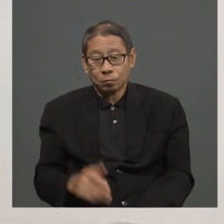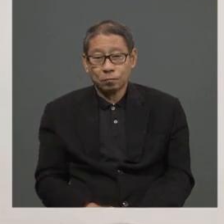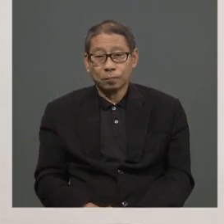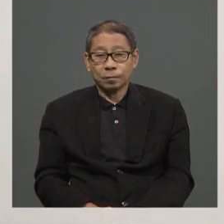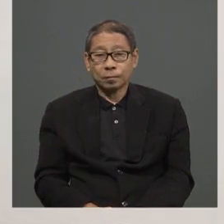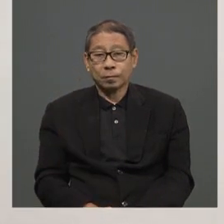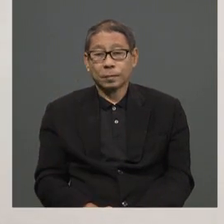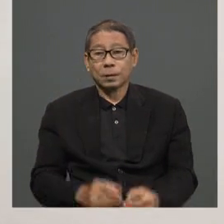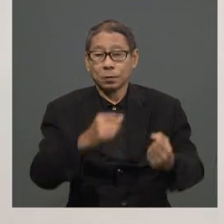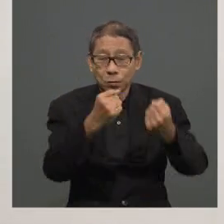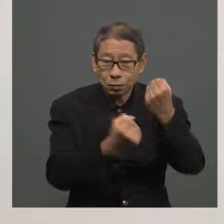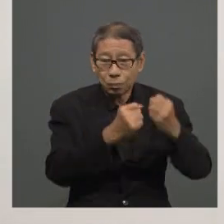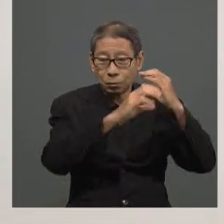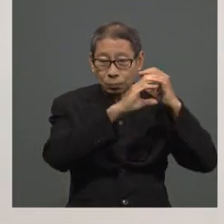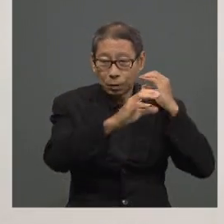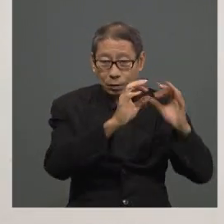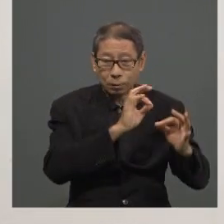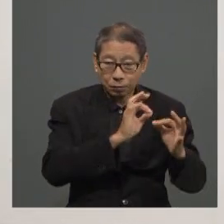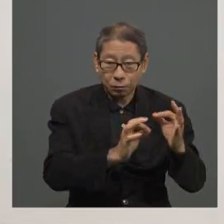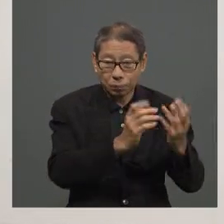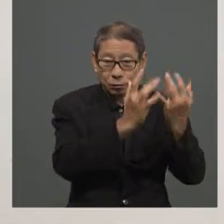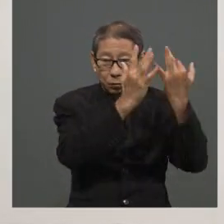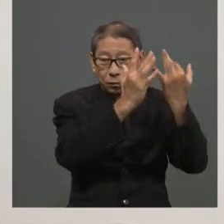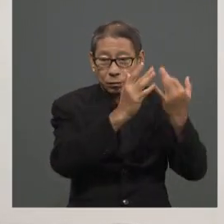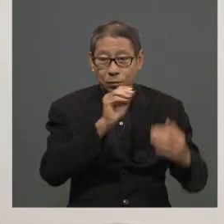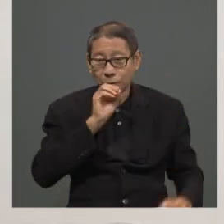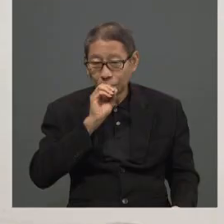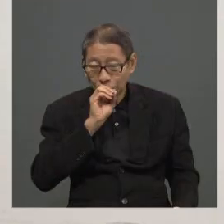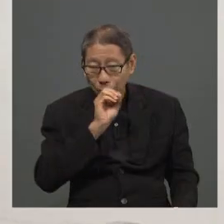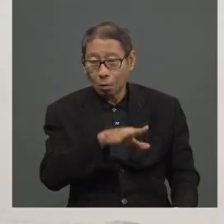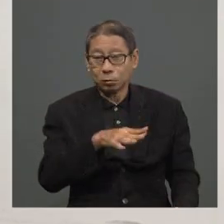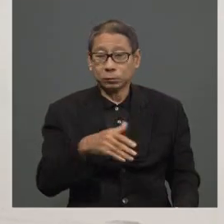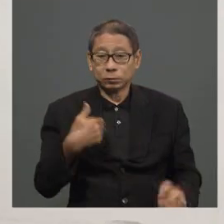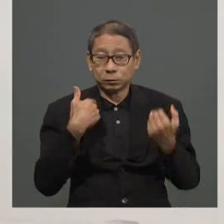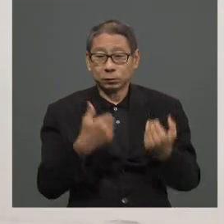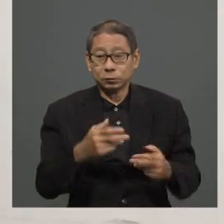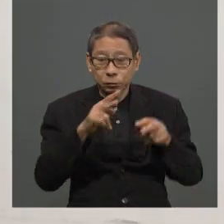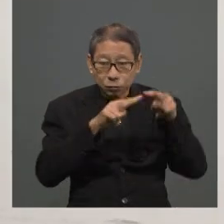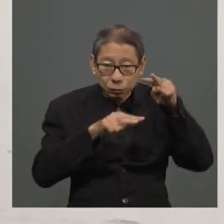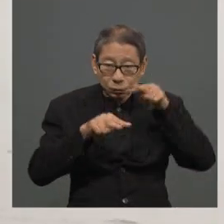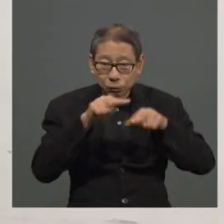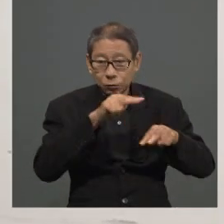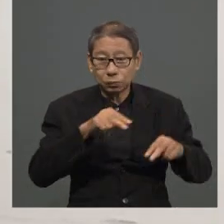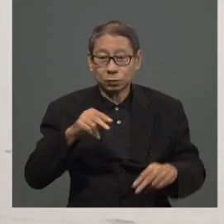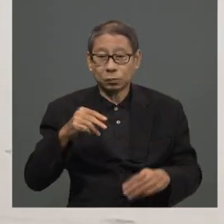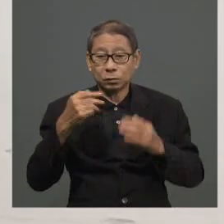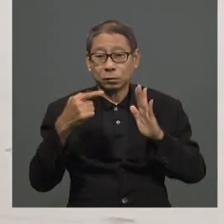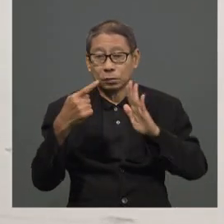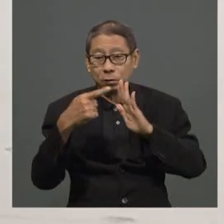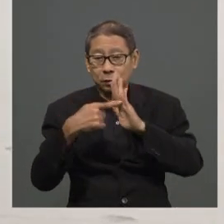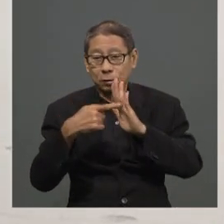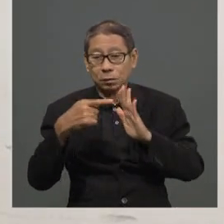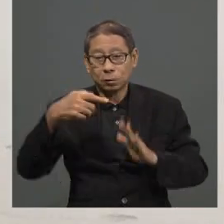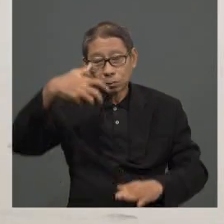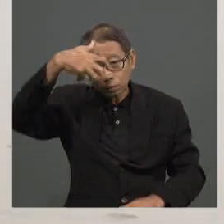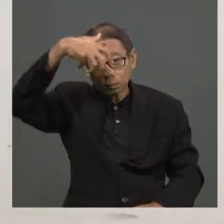ทีนี้สำหรับรถคันที่มันเกิดเหตุที่เกิดไฟไหม้เนี่ยนะครับคุณอัชรายืนยันนะว่าได้มาตรวจสภาพที่สำนักงานขนส่งจังหวัดสิงห์บุรีจริ